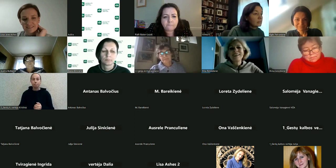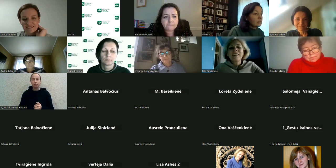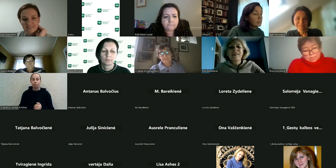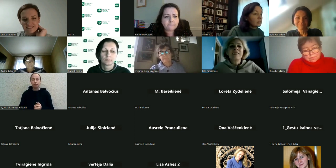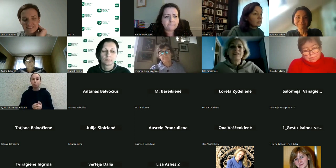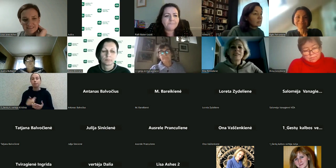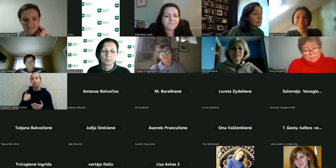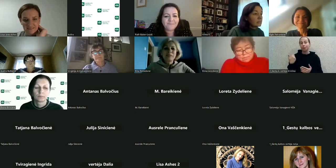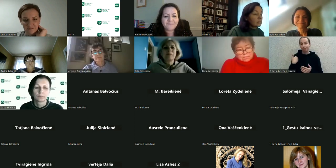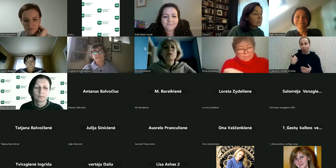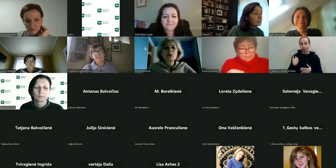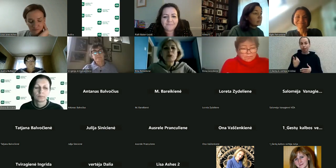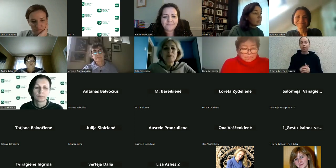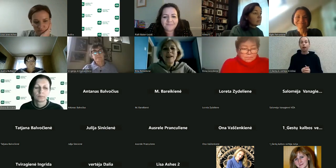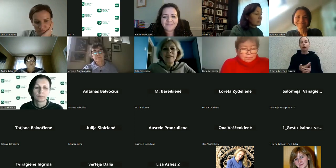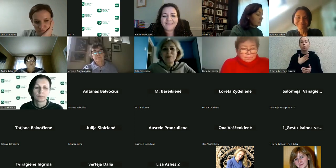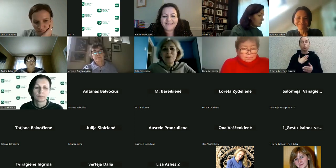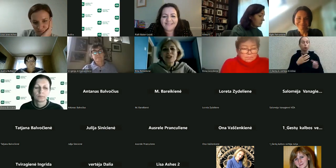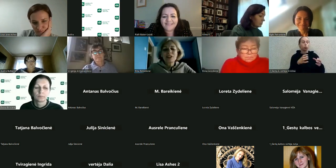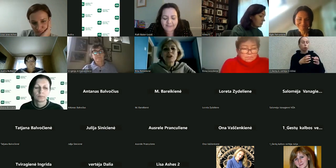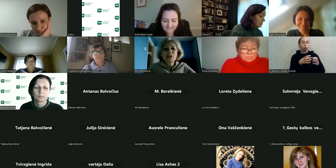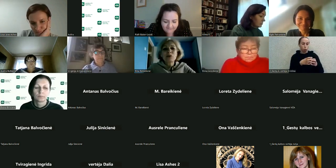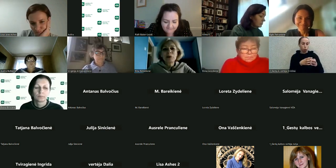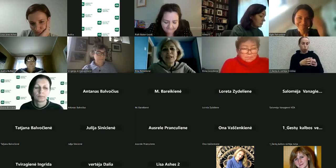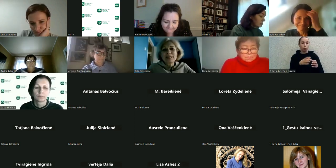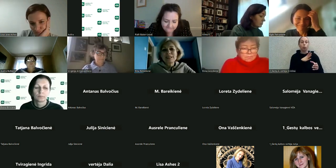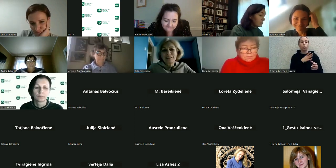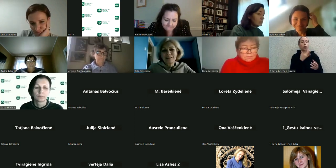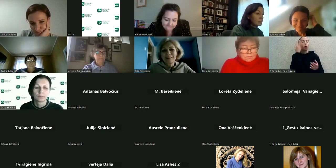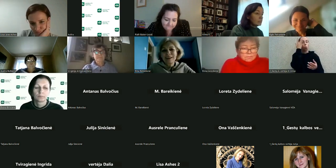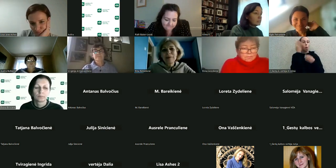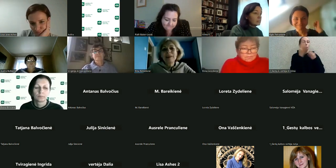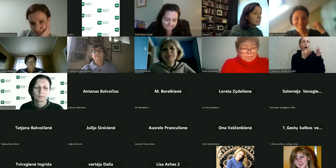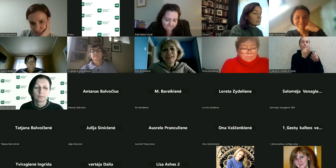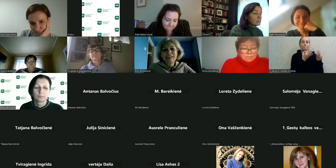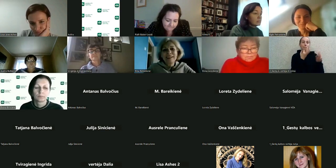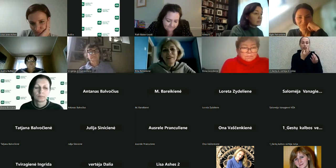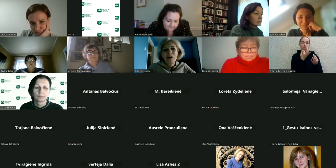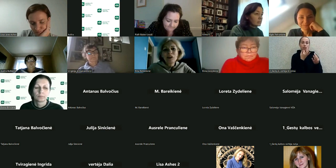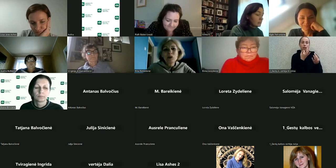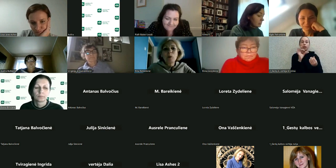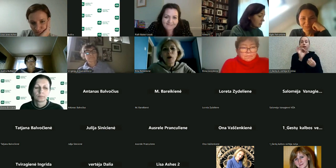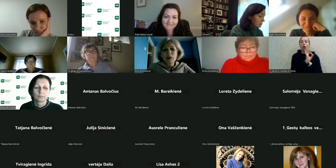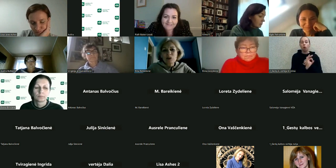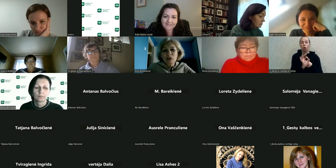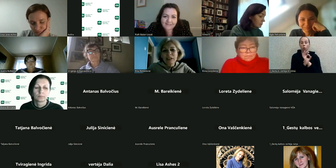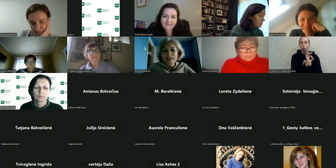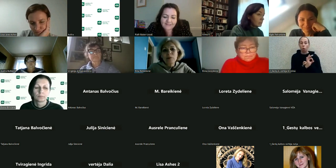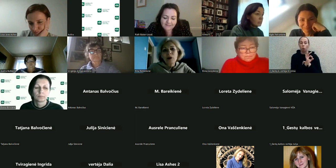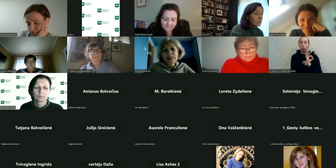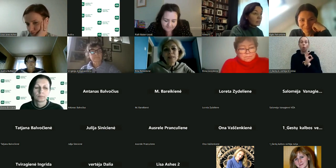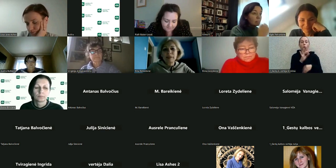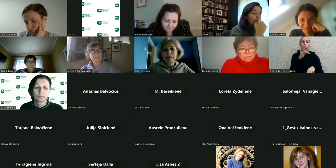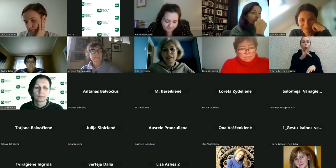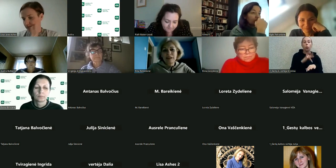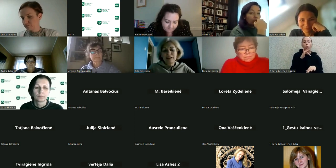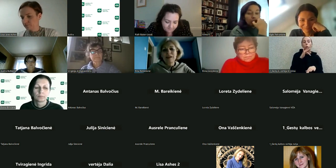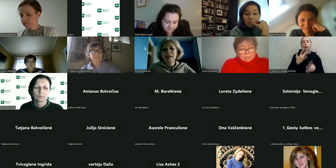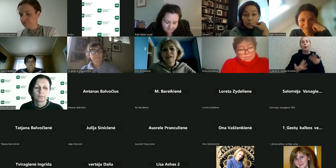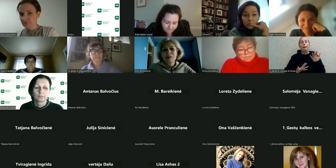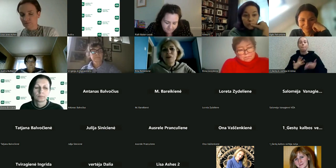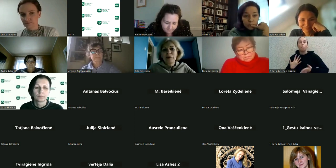Sveiki. Mūsų grupeliai buvo išsakytos nuomonės apie tai, kokius pojūčius, kokias emocijas